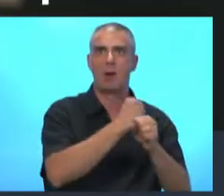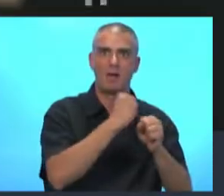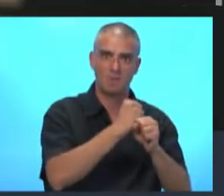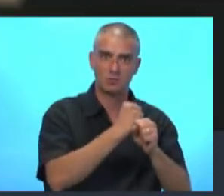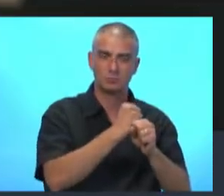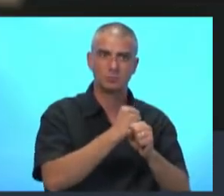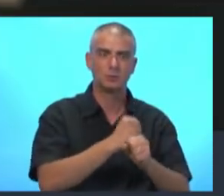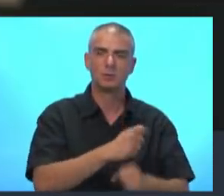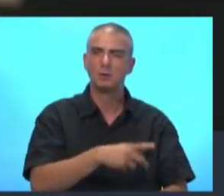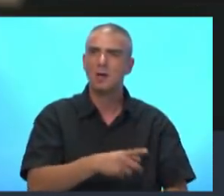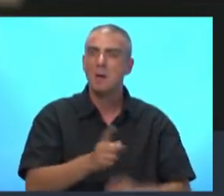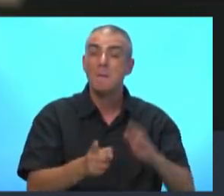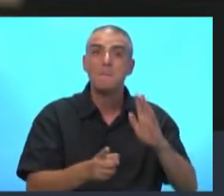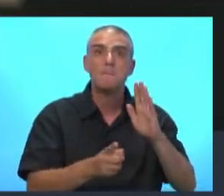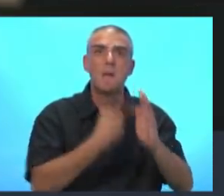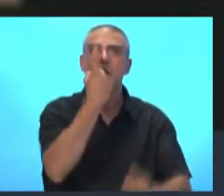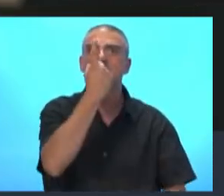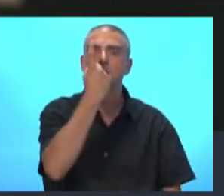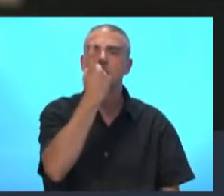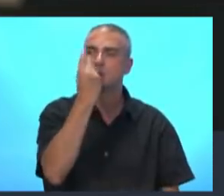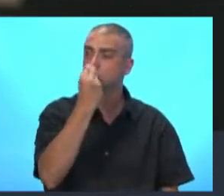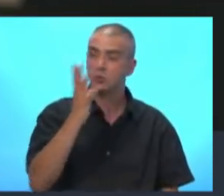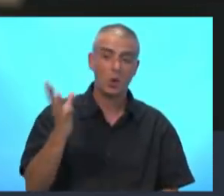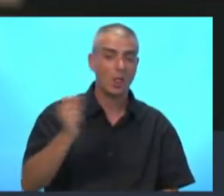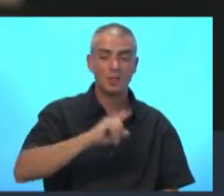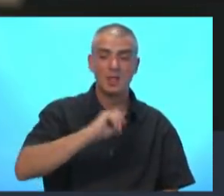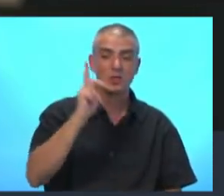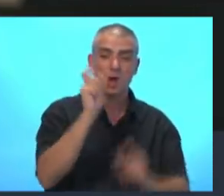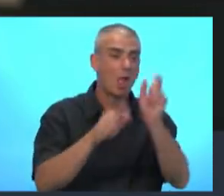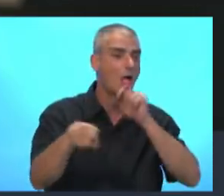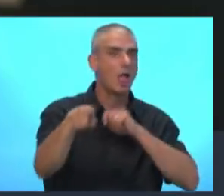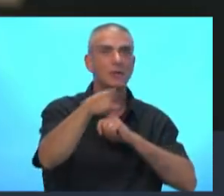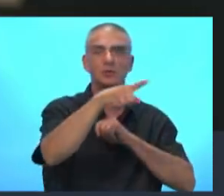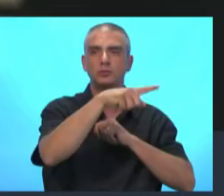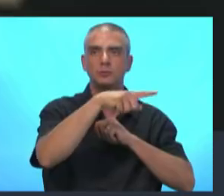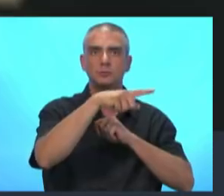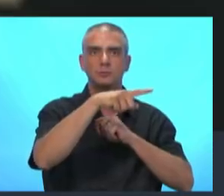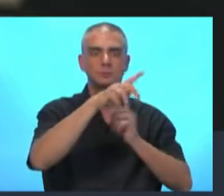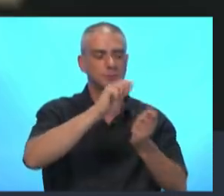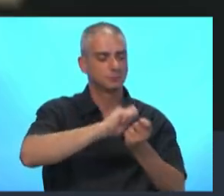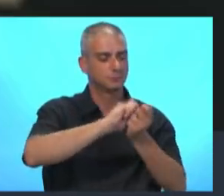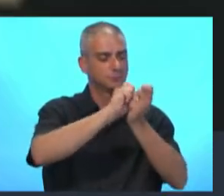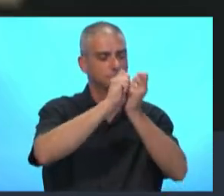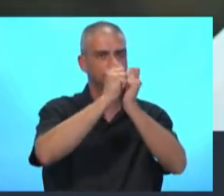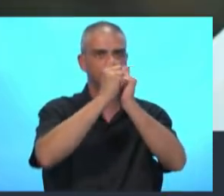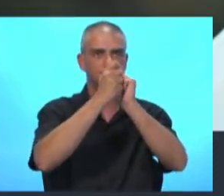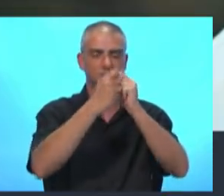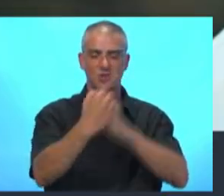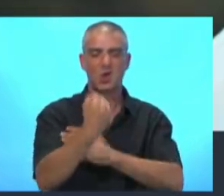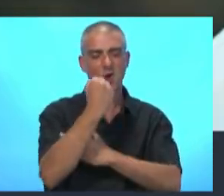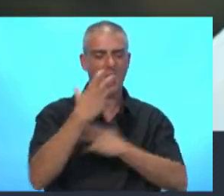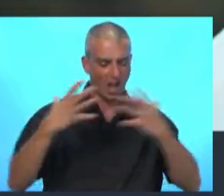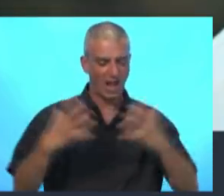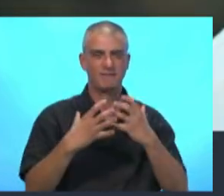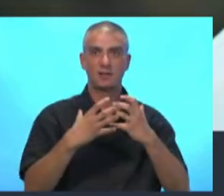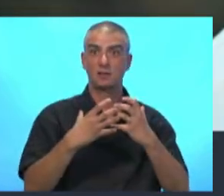פעם ראשונה בא מישהו שלוקח את כל האינדיבידואלים האלה ומתרגם אותם לכוח חברתי.